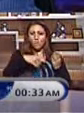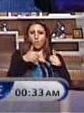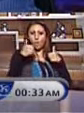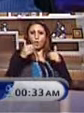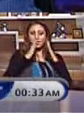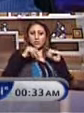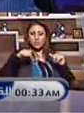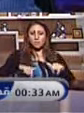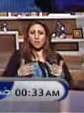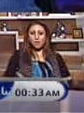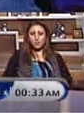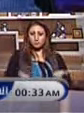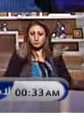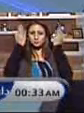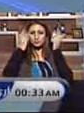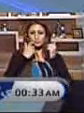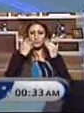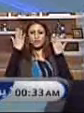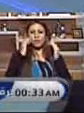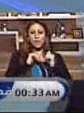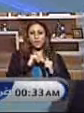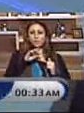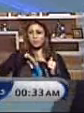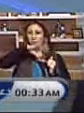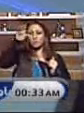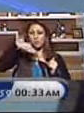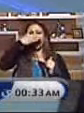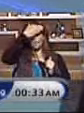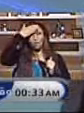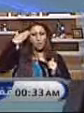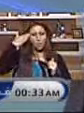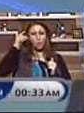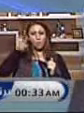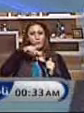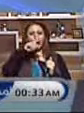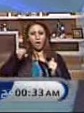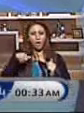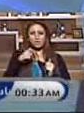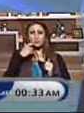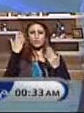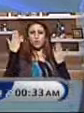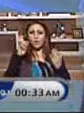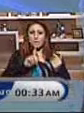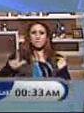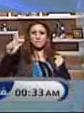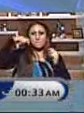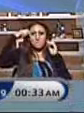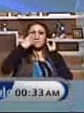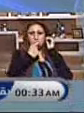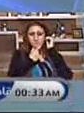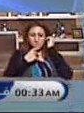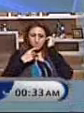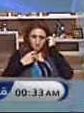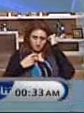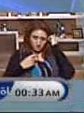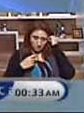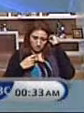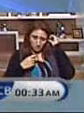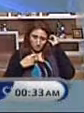يا ارحم الراحمين لا تؤخذنا بما فعل السفهاء منا اللهم وفق ولي امرنا لما تحبه وترضاه